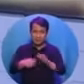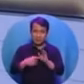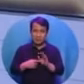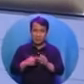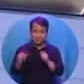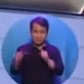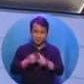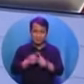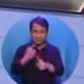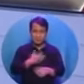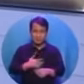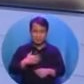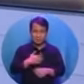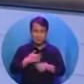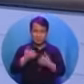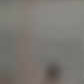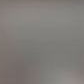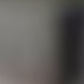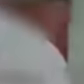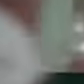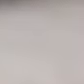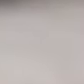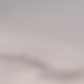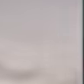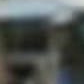ating unang kaso.